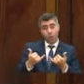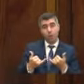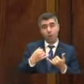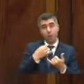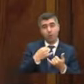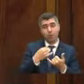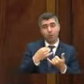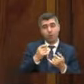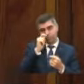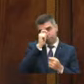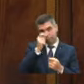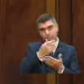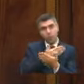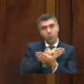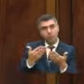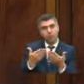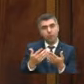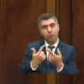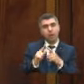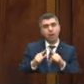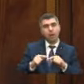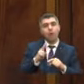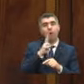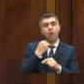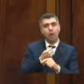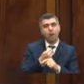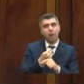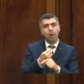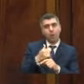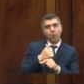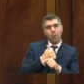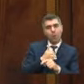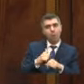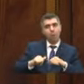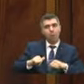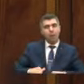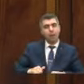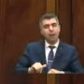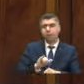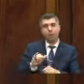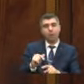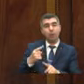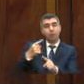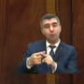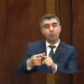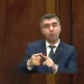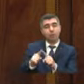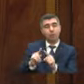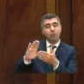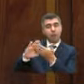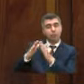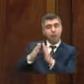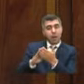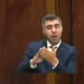جميع المتدخلين، ماشي فقط الإدارة والحكومة والقطاعات الوزارية، ولكن أيضا المؤسسات العمومية والقطاع الخاص